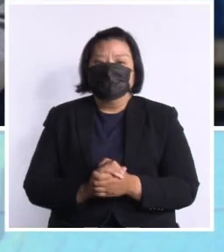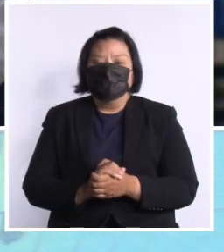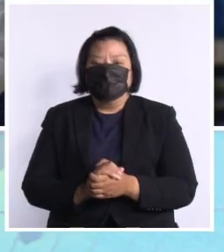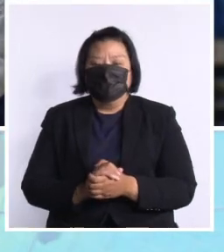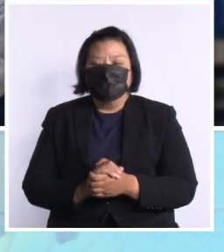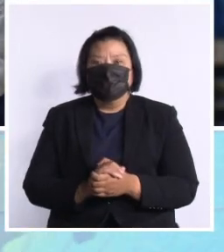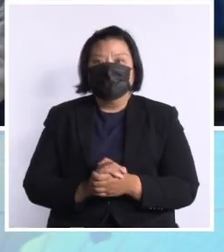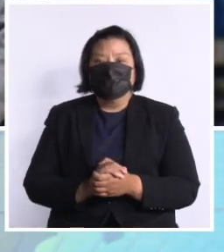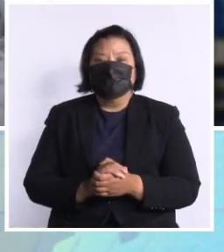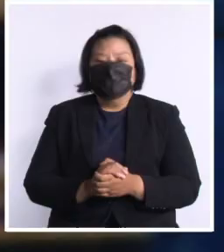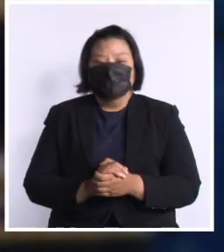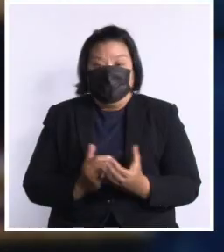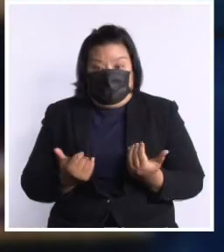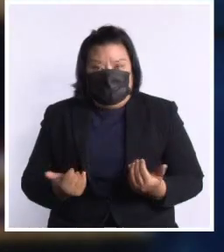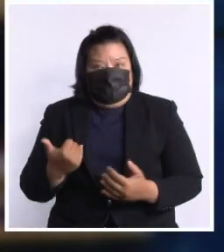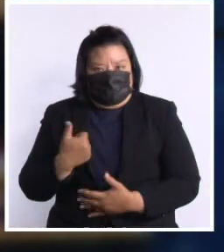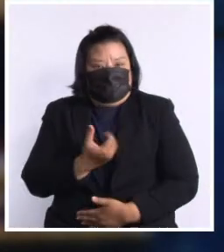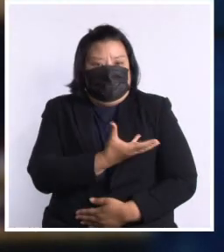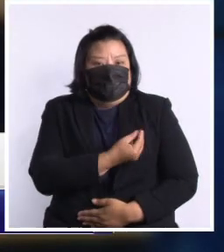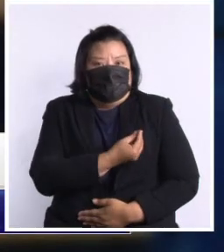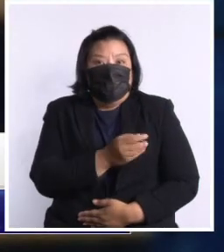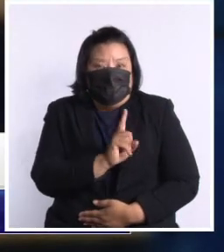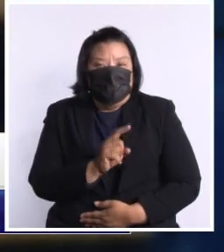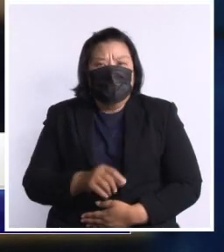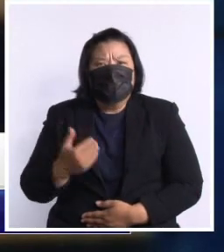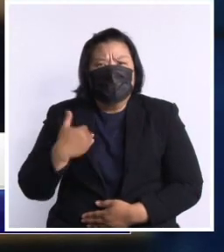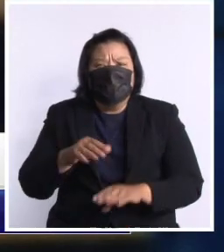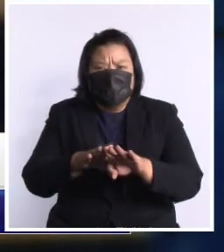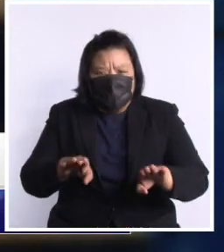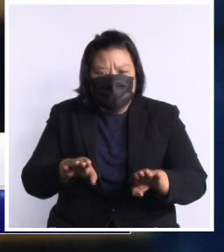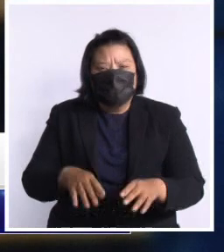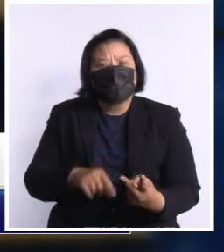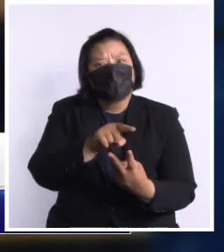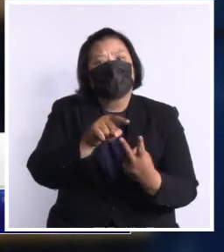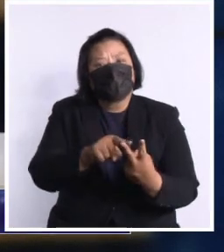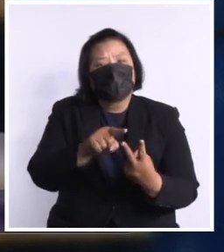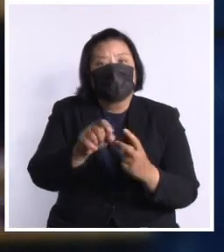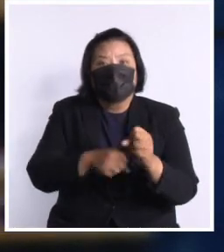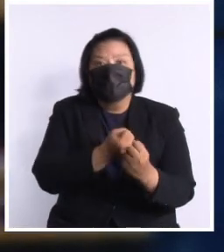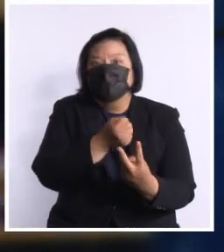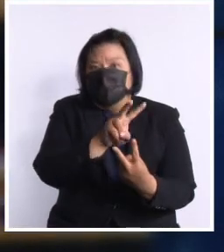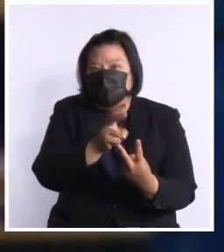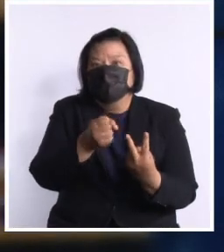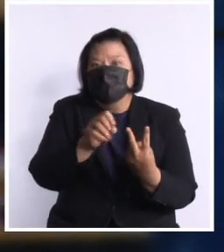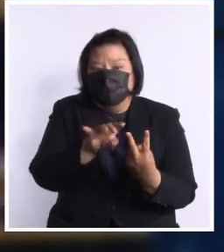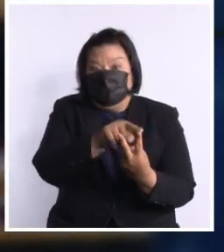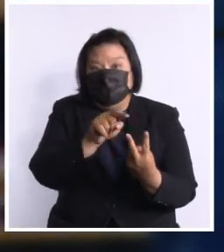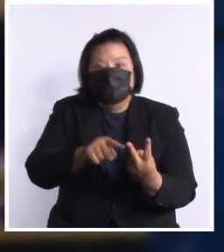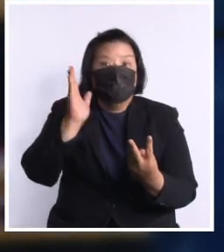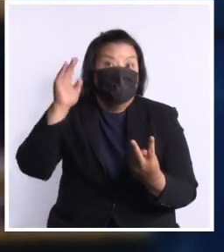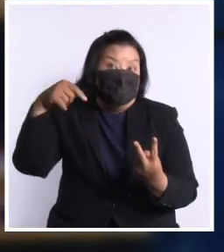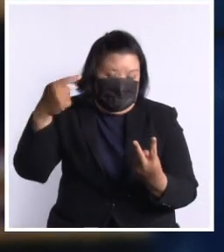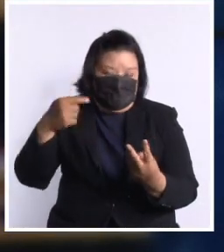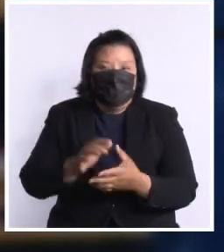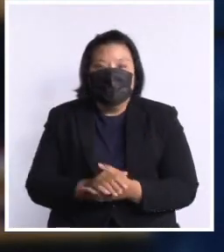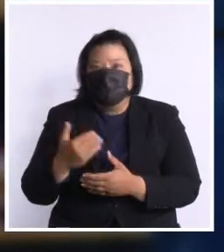คำตอบที่พอดีได้นะครับมีเหตุใดที่จริงๆครับเพราะว่ามีเด็กสองคนเป็นเด็กหญิง 14ปีเด็กใช้ 22ปีนะครับก็เหตุบุกรุกขโมย